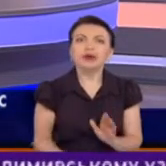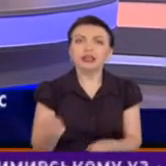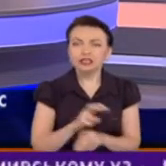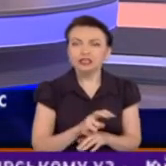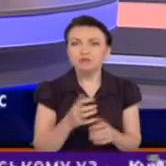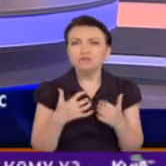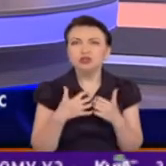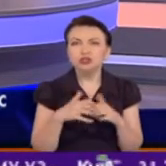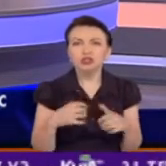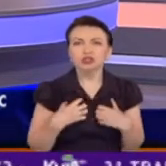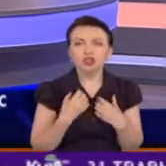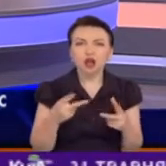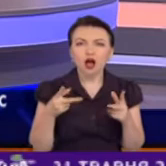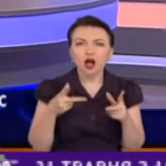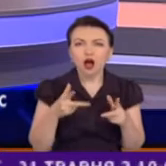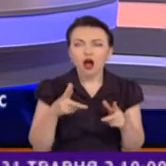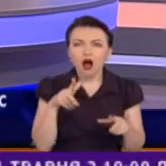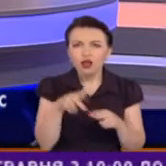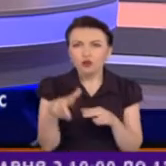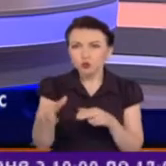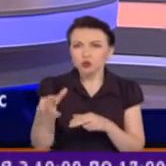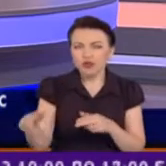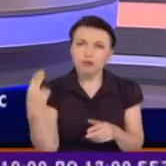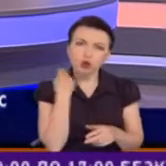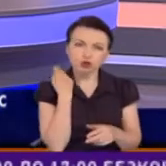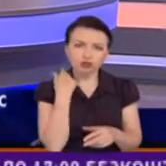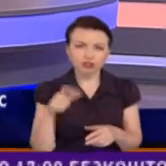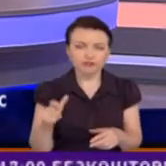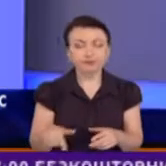відключення боржників, буде вирубати всіх? Ми вже поговорили